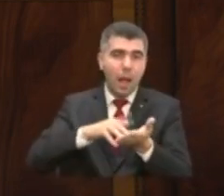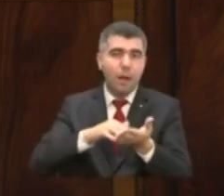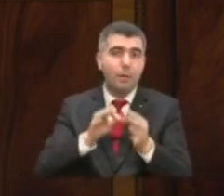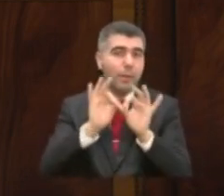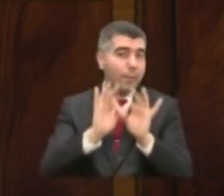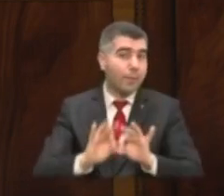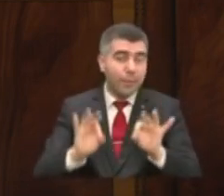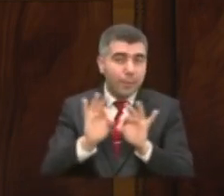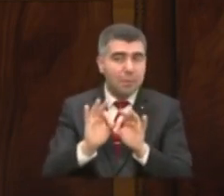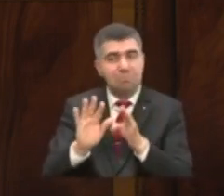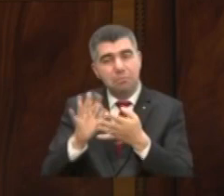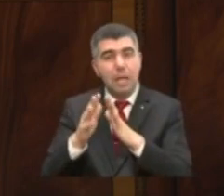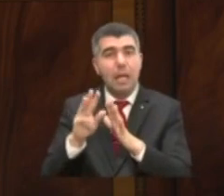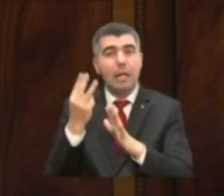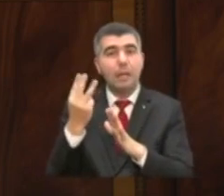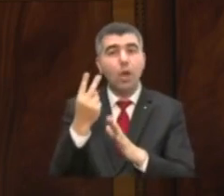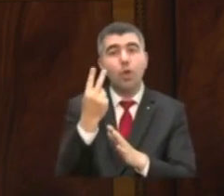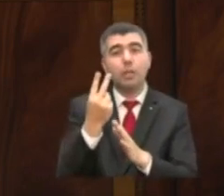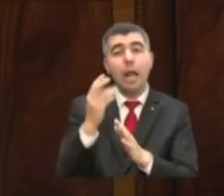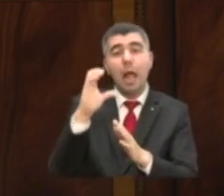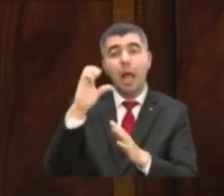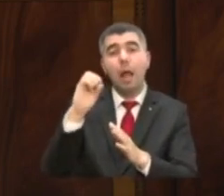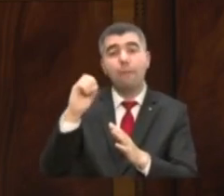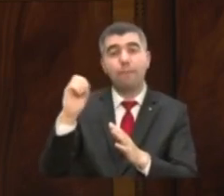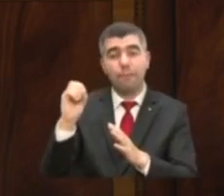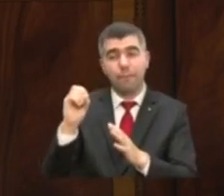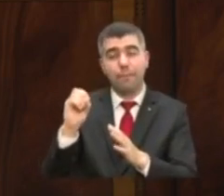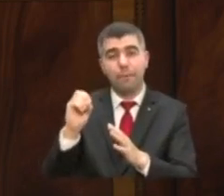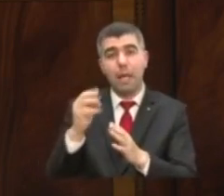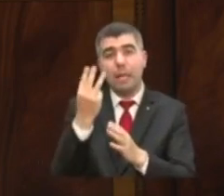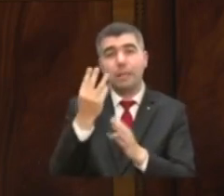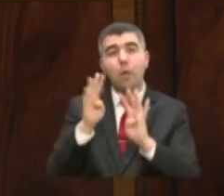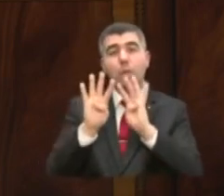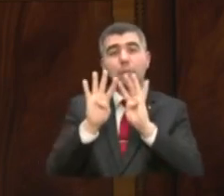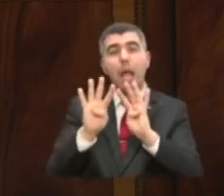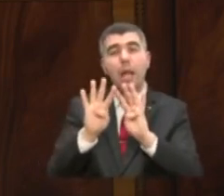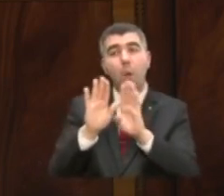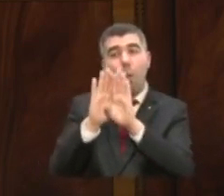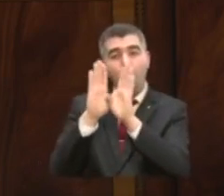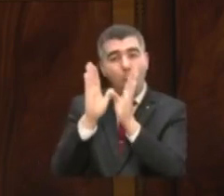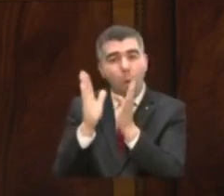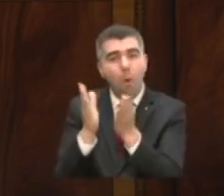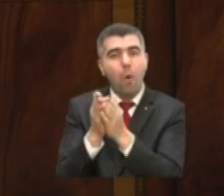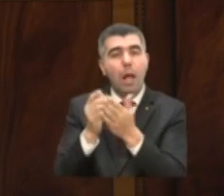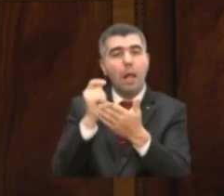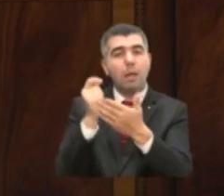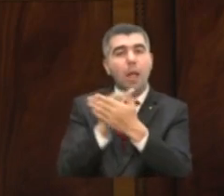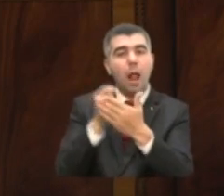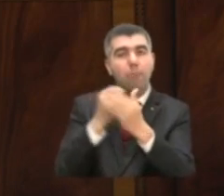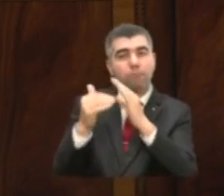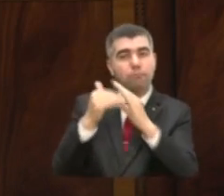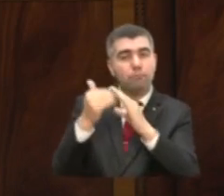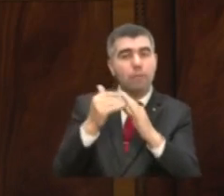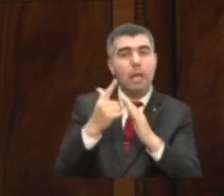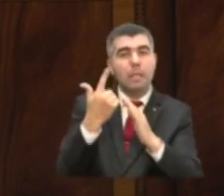وأسفرت عن تسوية 23 ألف حالة تمثل 83% من العدد الإجمالي للطلبات المقدمة، والتي وصلت